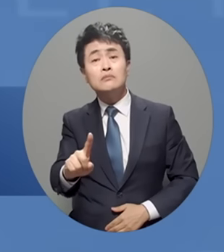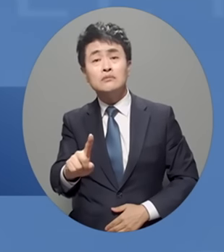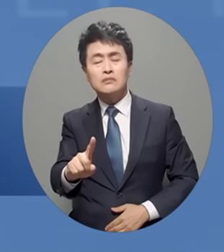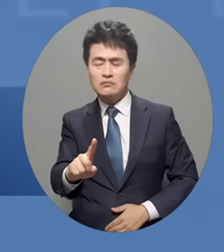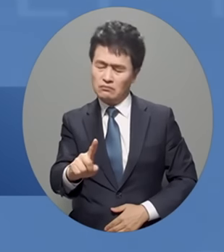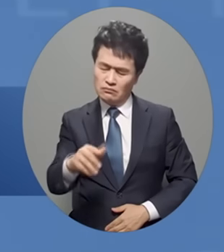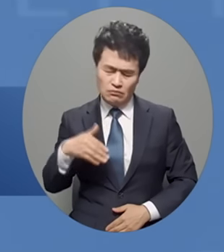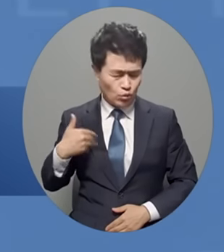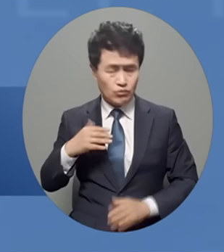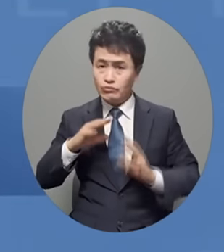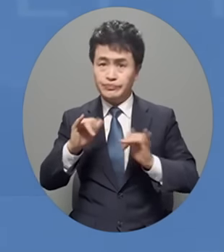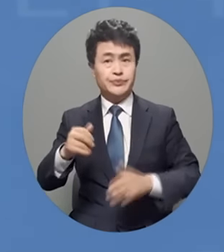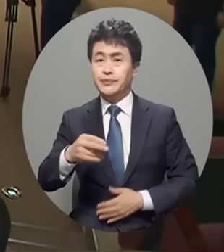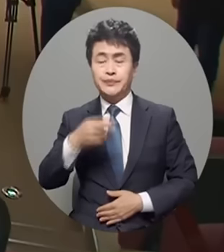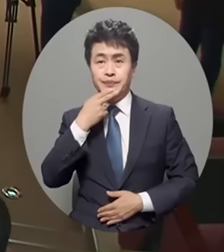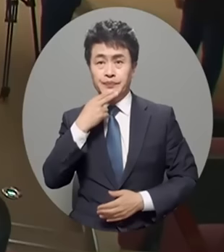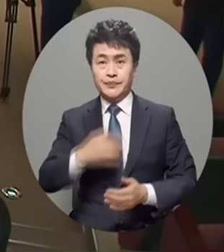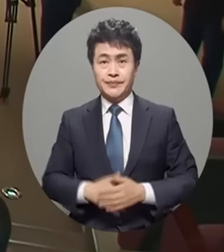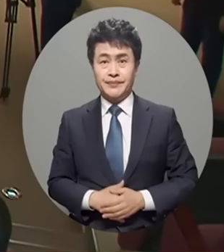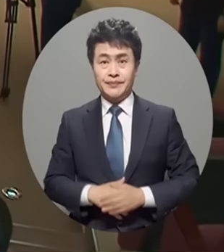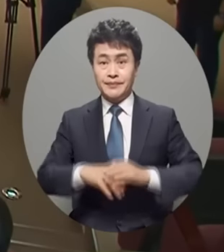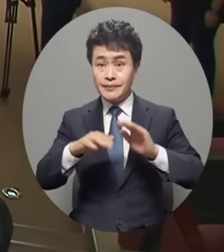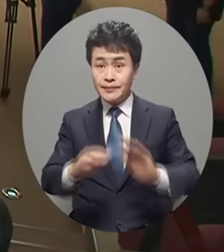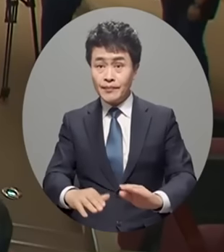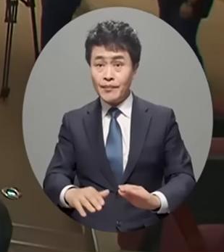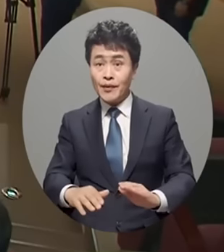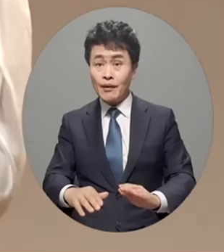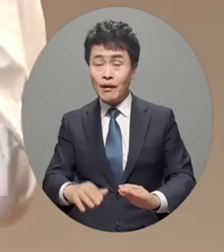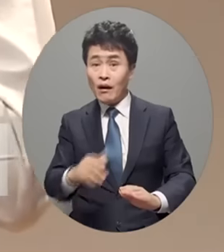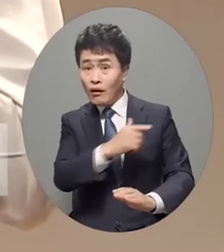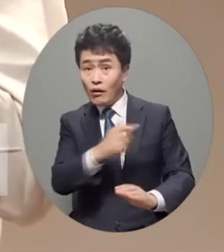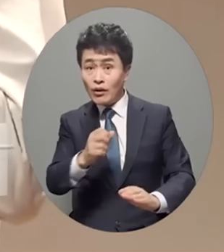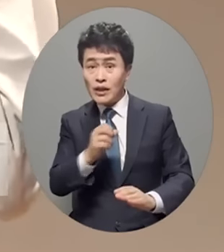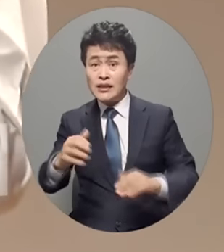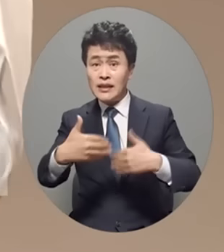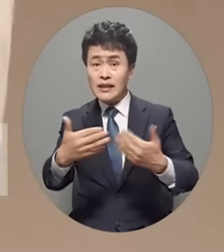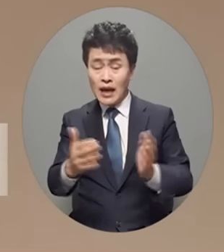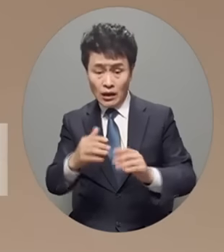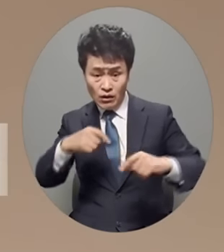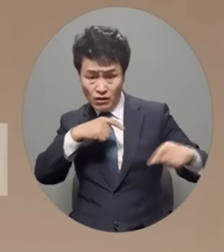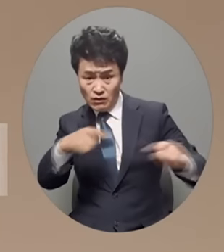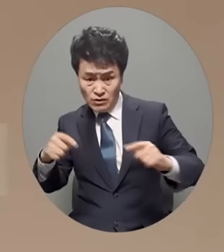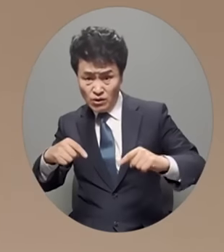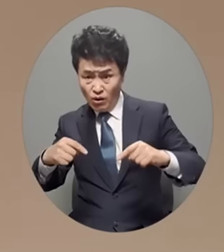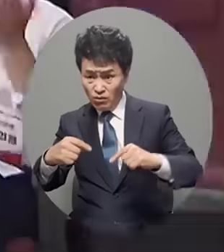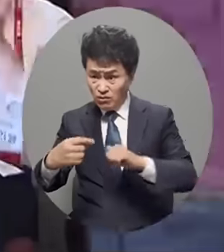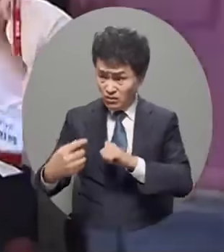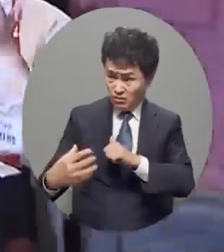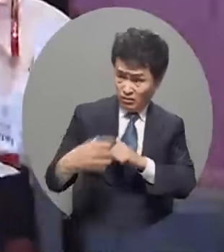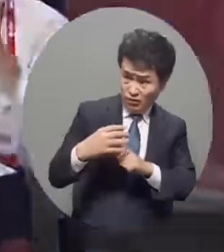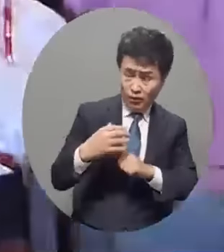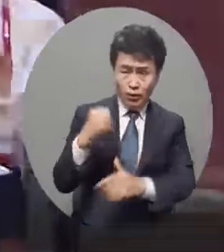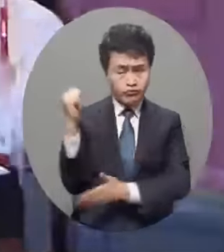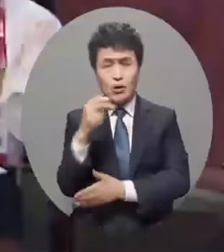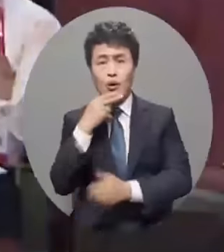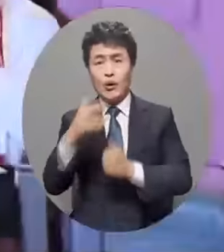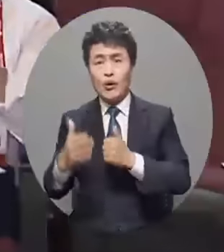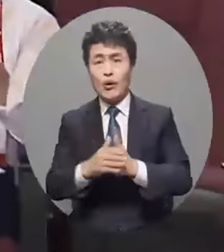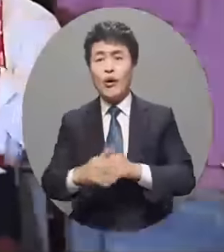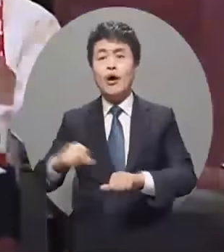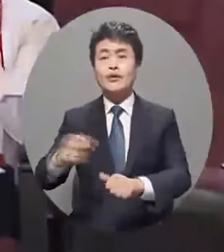아마 없으실 것입니다. 그러면서 거대 야당의 정치 공세에 흔들리지 않겠다며 특검법 반대